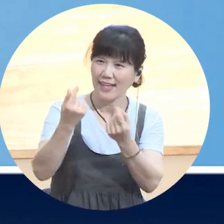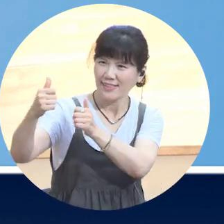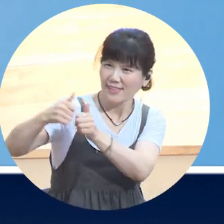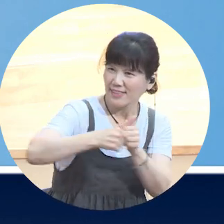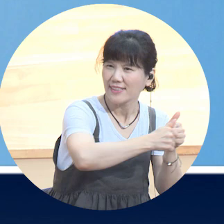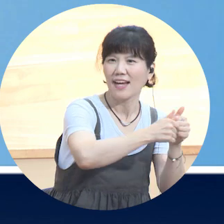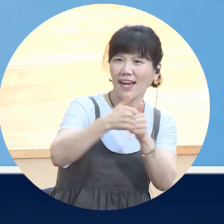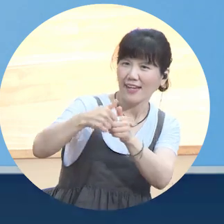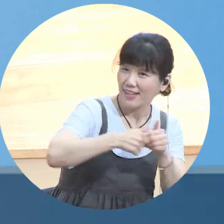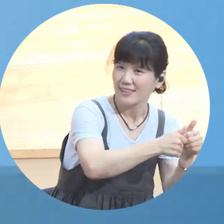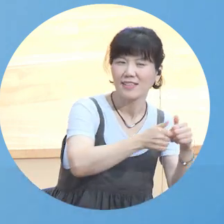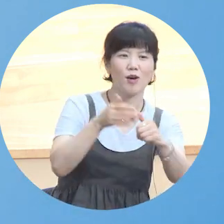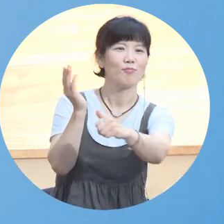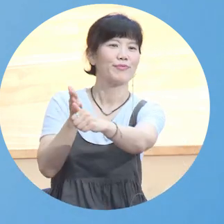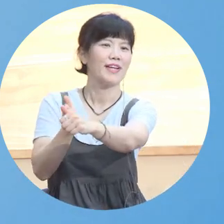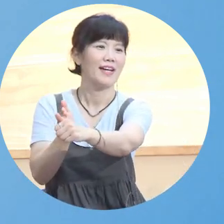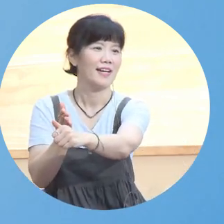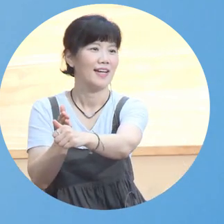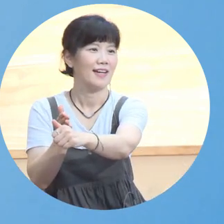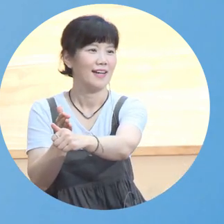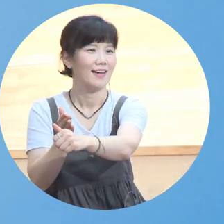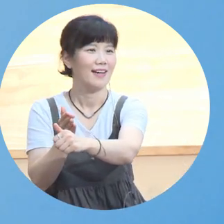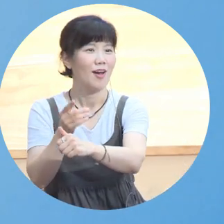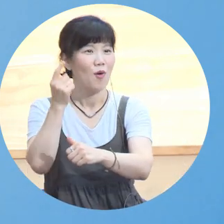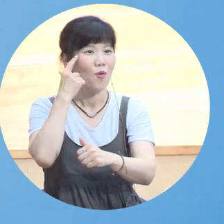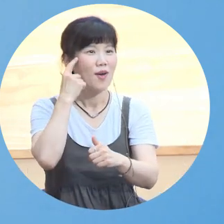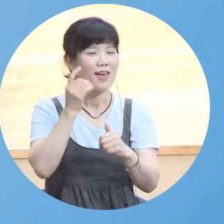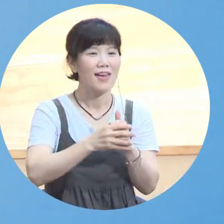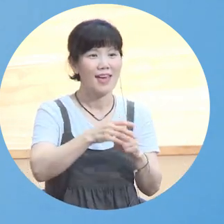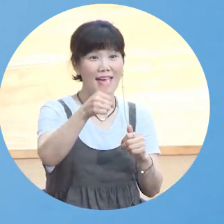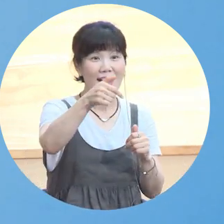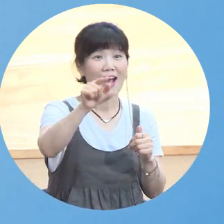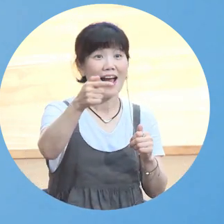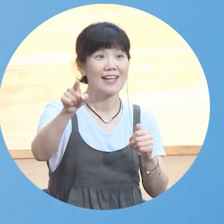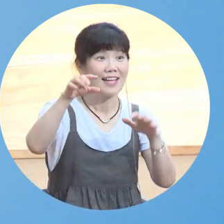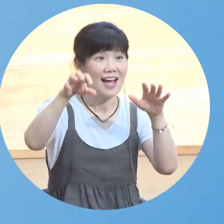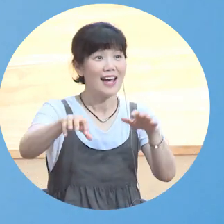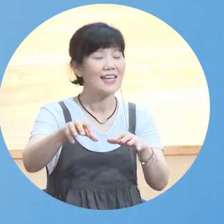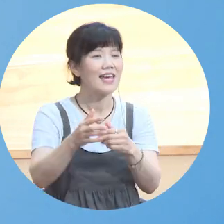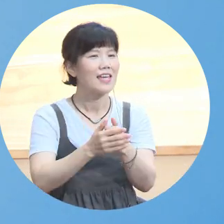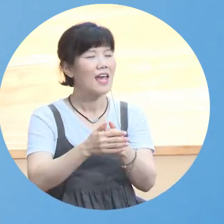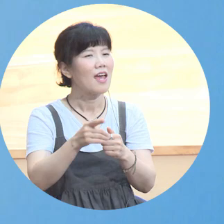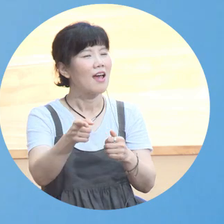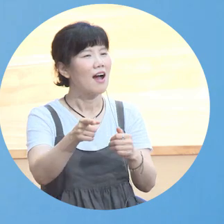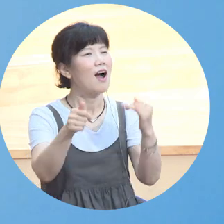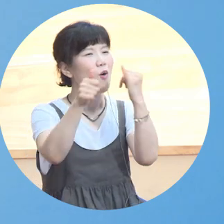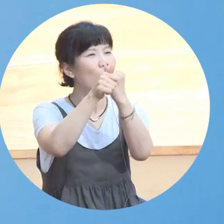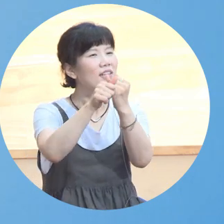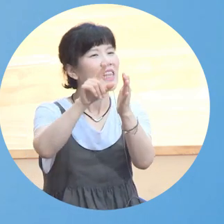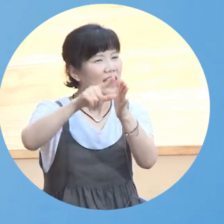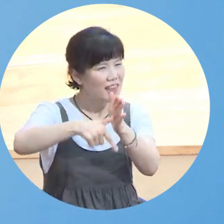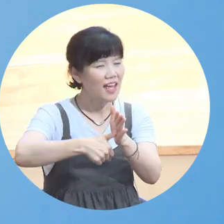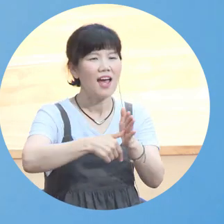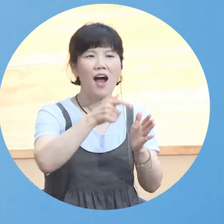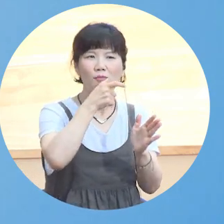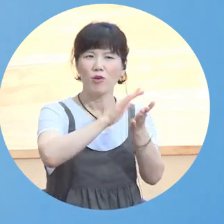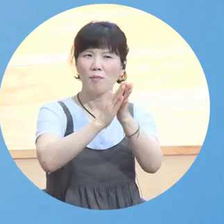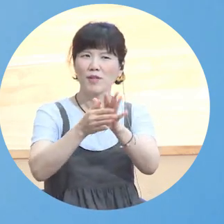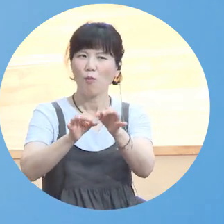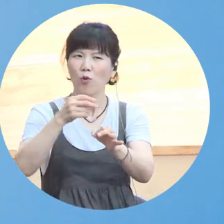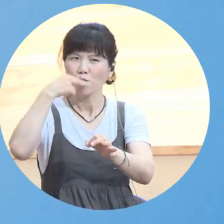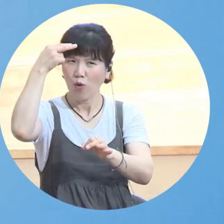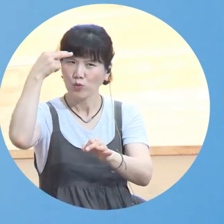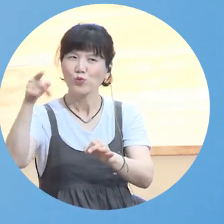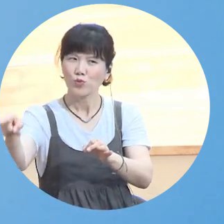왜냐 가나 혼인 잔치에 물이 변하여 포도주 된걸 들은게 있으니까 들은 부모를 있으니까 그런 예수님이라면 같이 가면